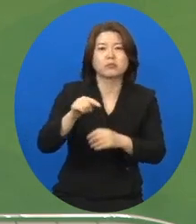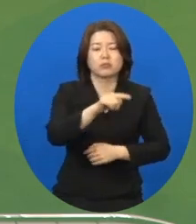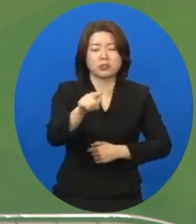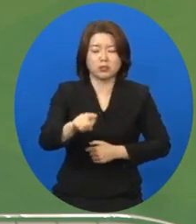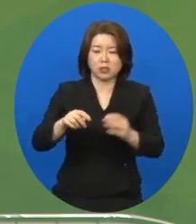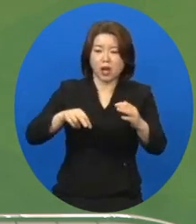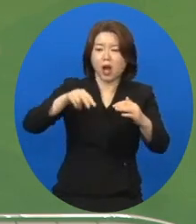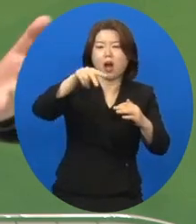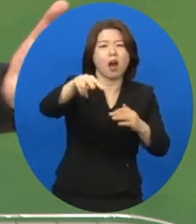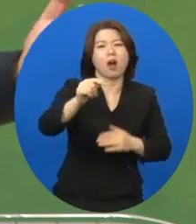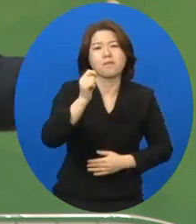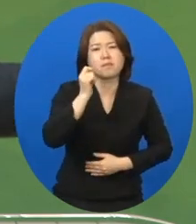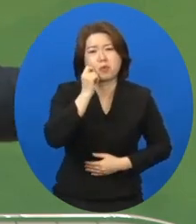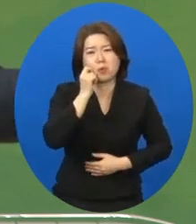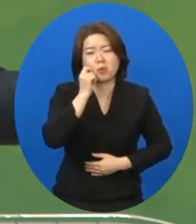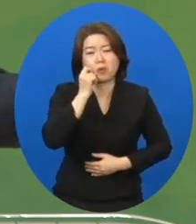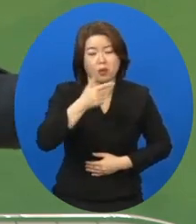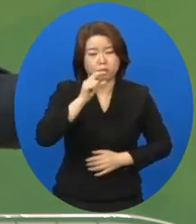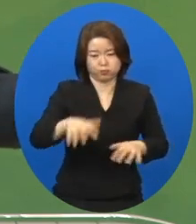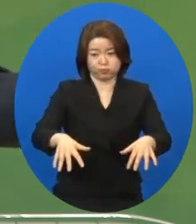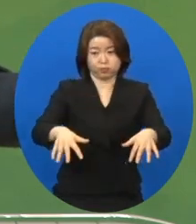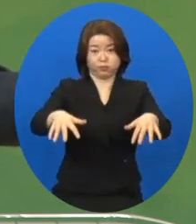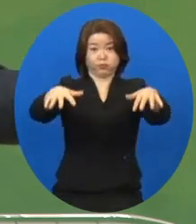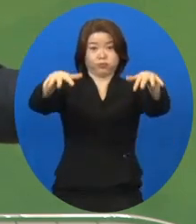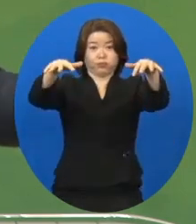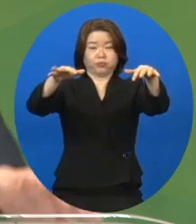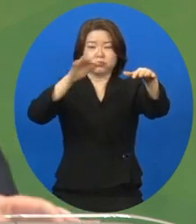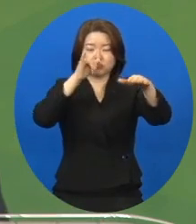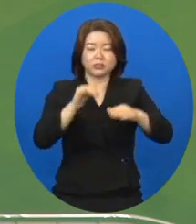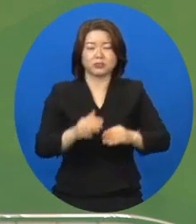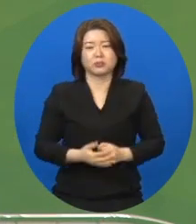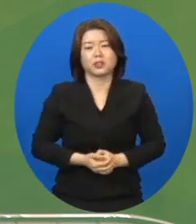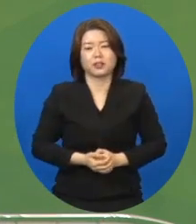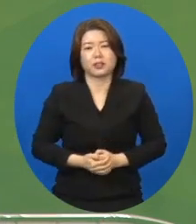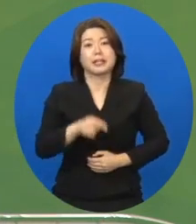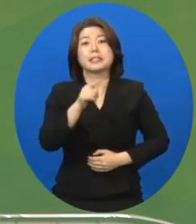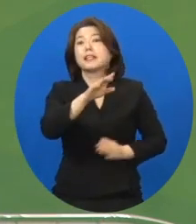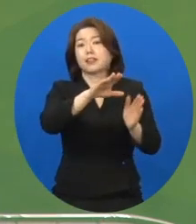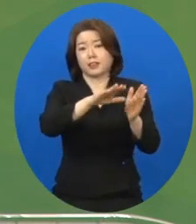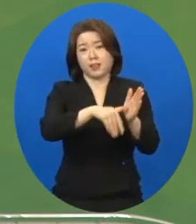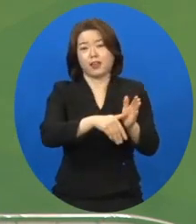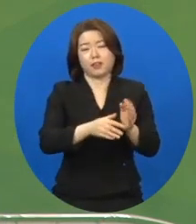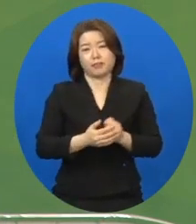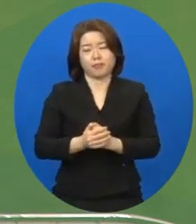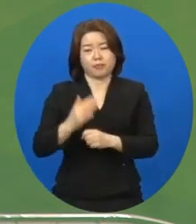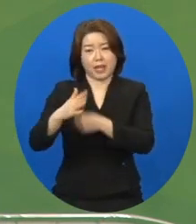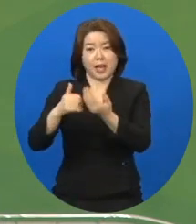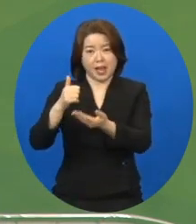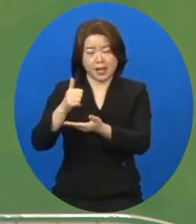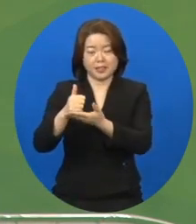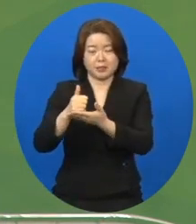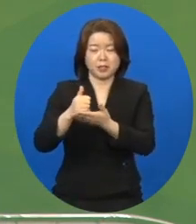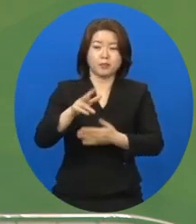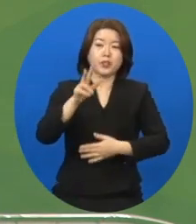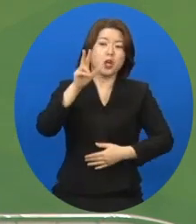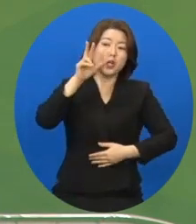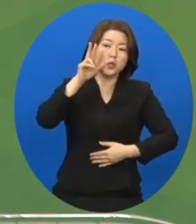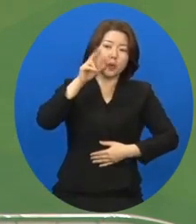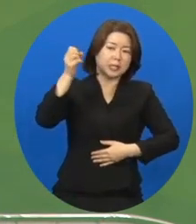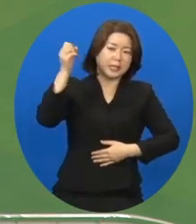건널 수 없는 대물이었던 거죠. 자, 그때 하나님께서 여호수아에게 다시